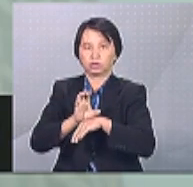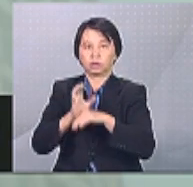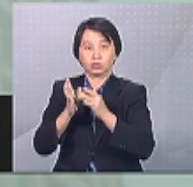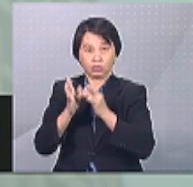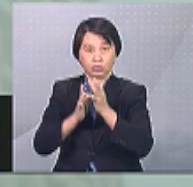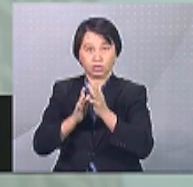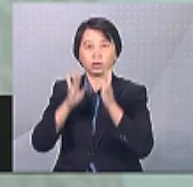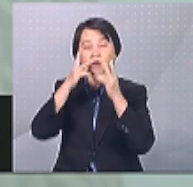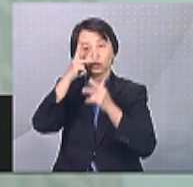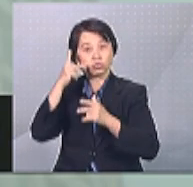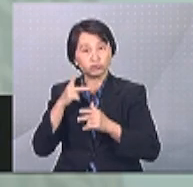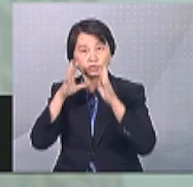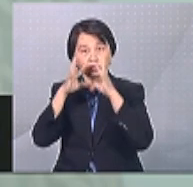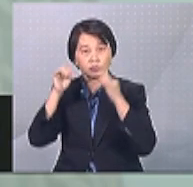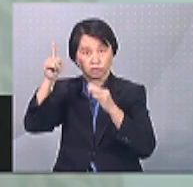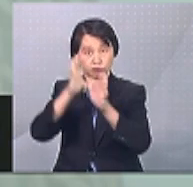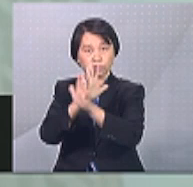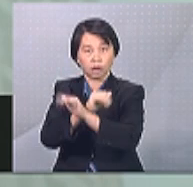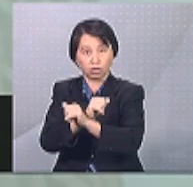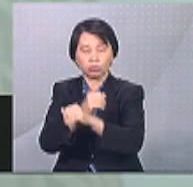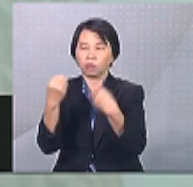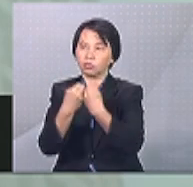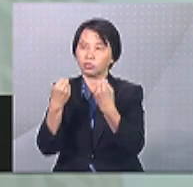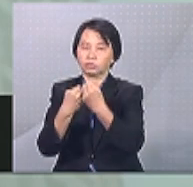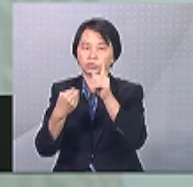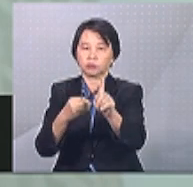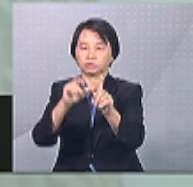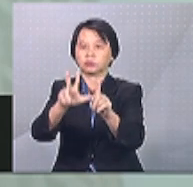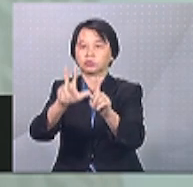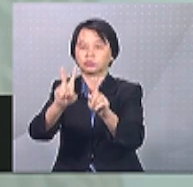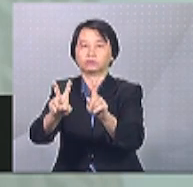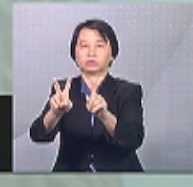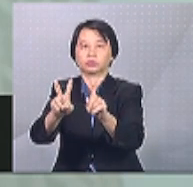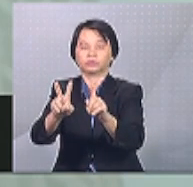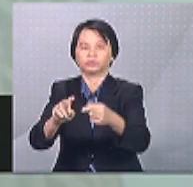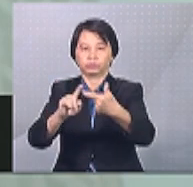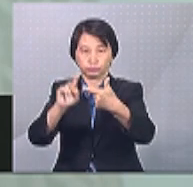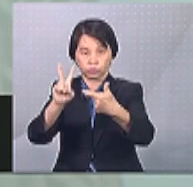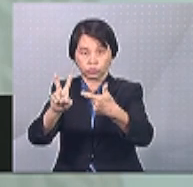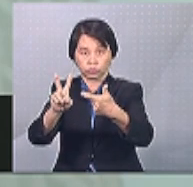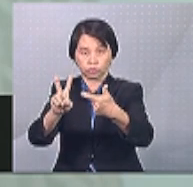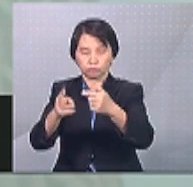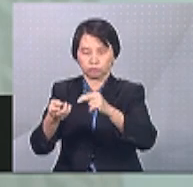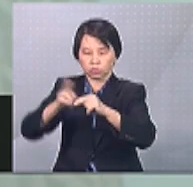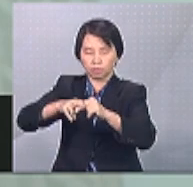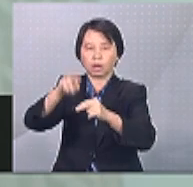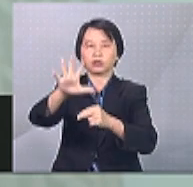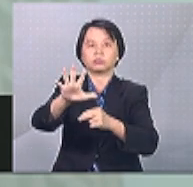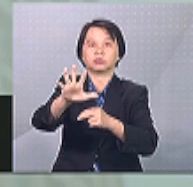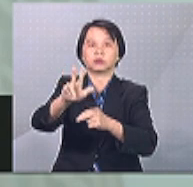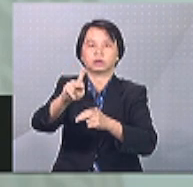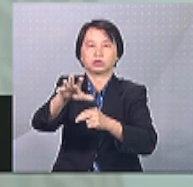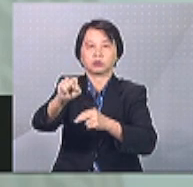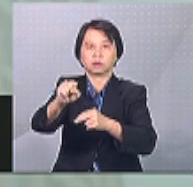Sarawak, iaitu menjadikan jumlah kes 132. Yang kedua ialah ada pertambahan 5 kes,